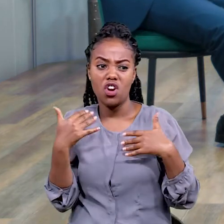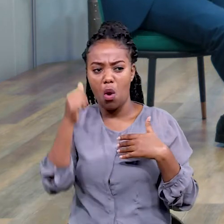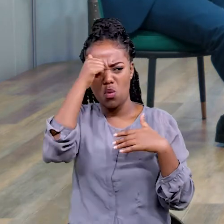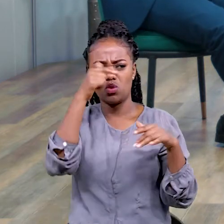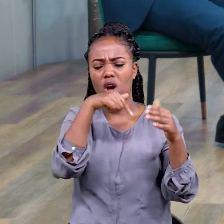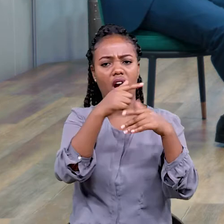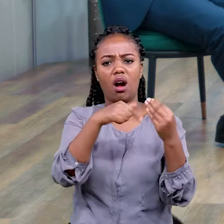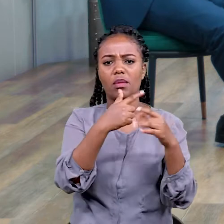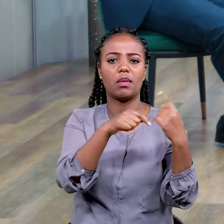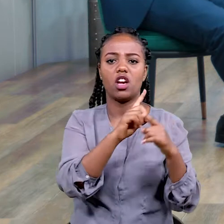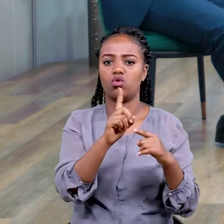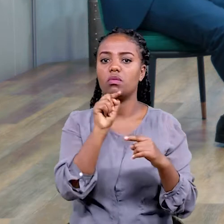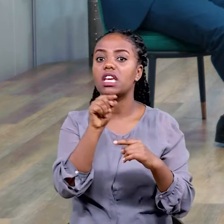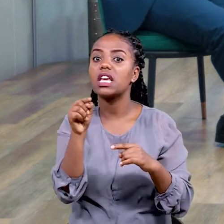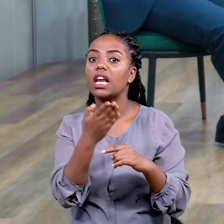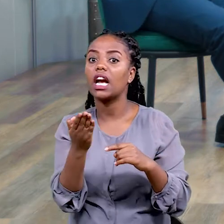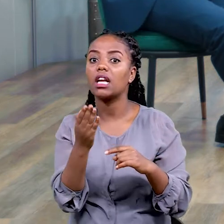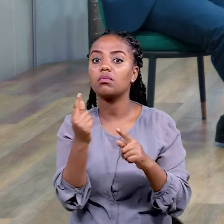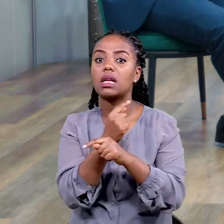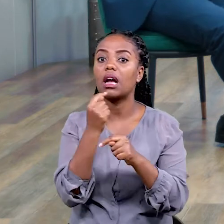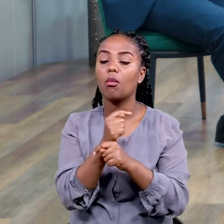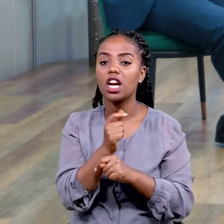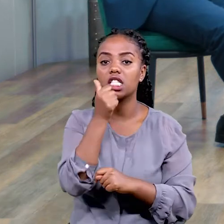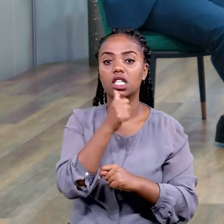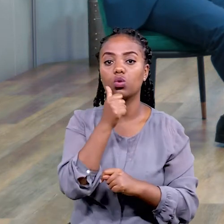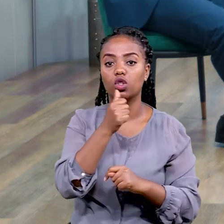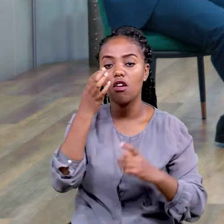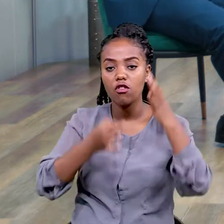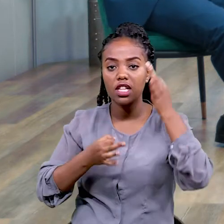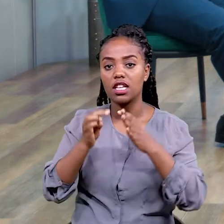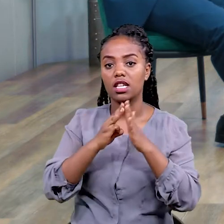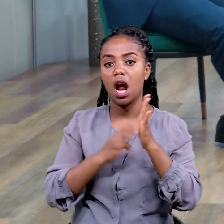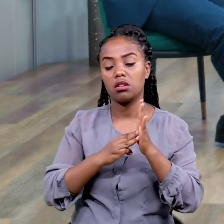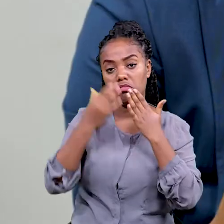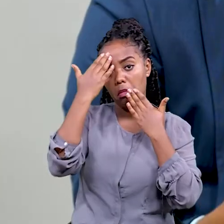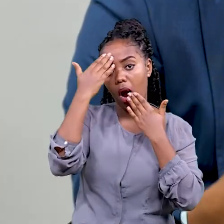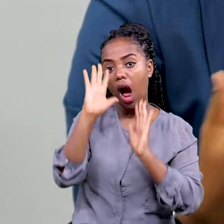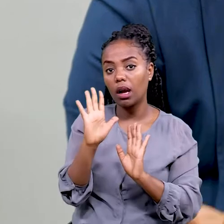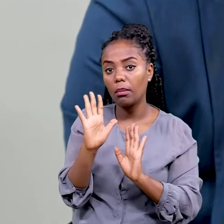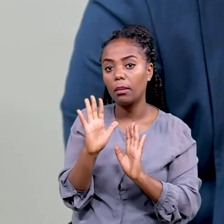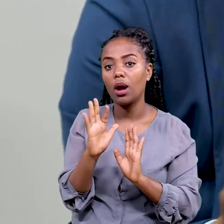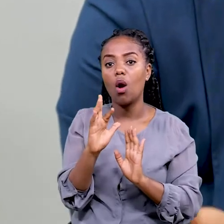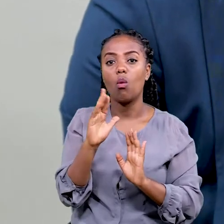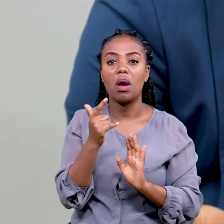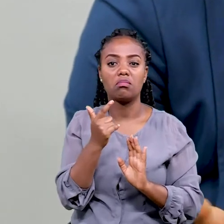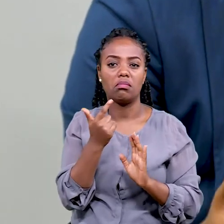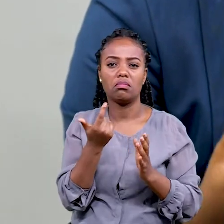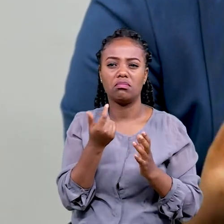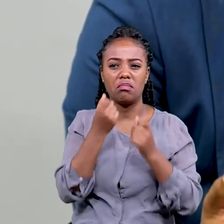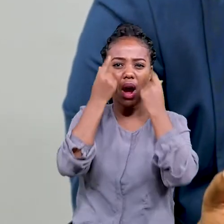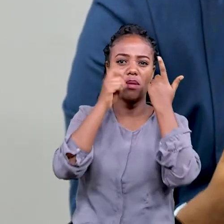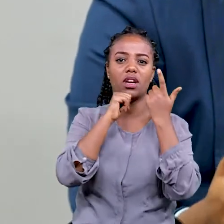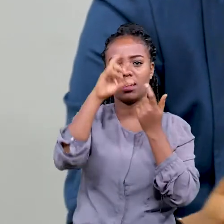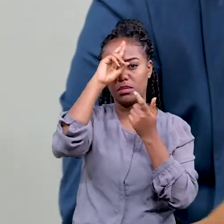አያገኙ። ይሄ ነገር ፕራክቲካል ሴቶችን የፍትህ ስርዓቱ ሳያውቅም ወይም አውቀ ወይም ኮንሽስ ባለመሆን